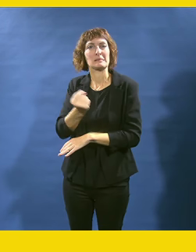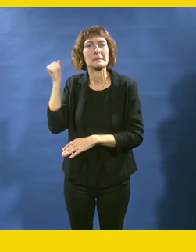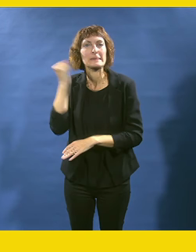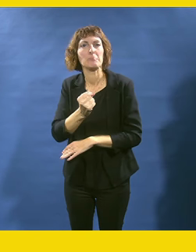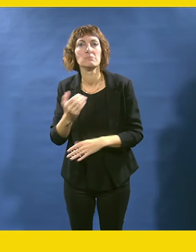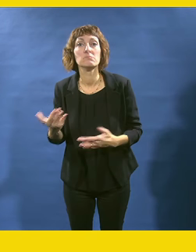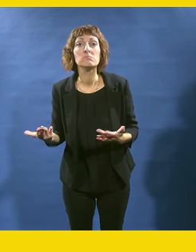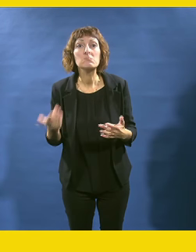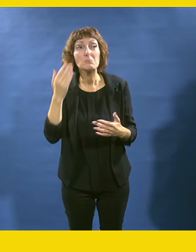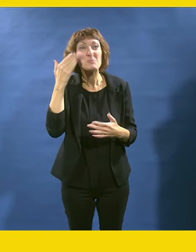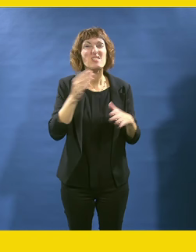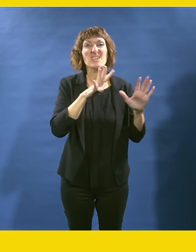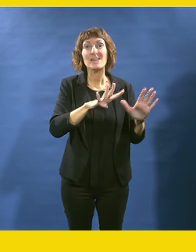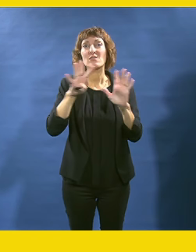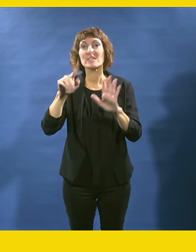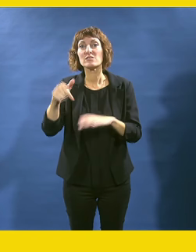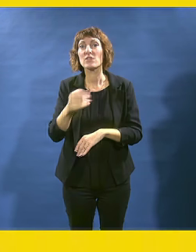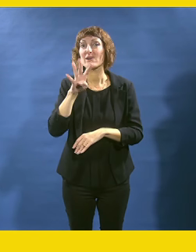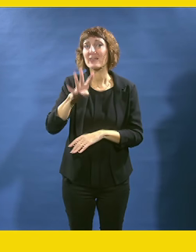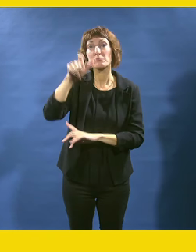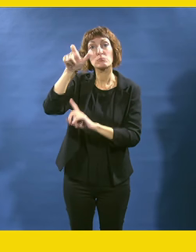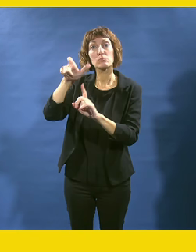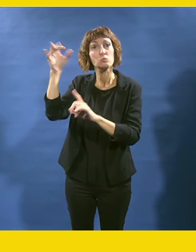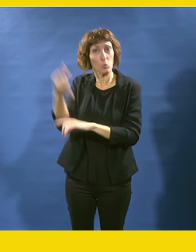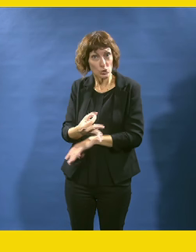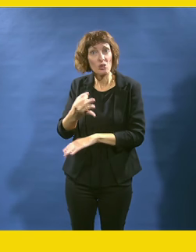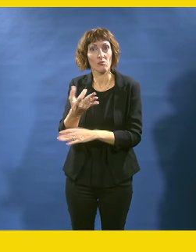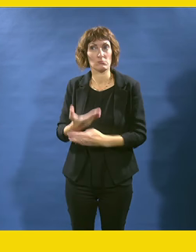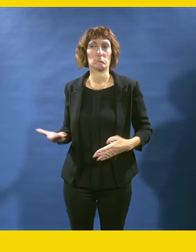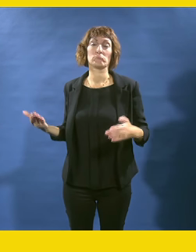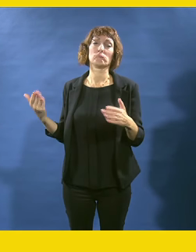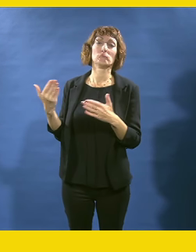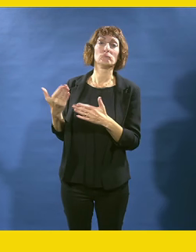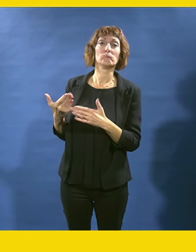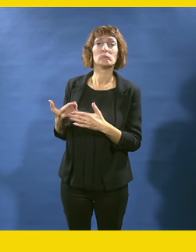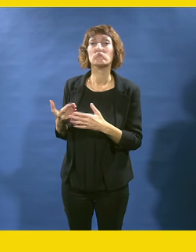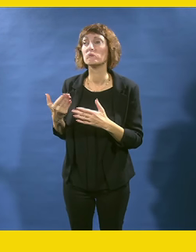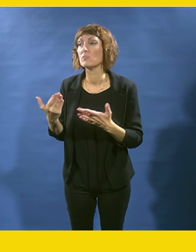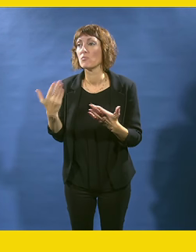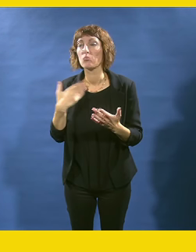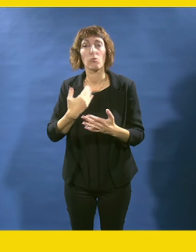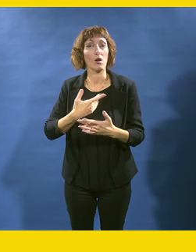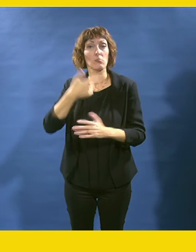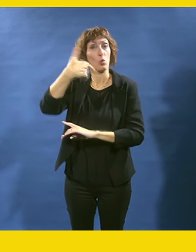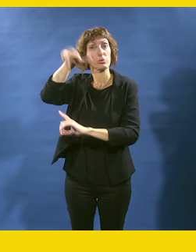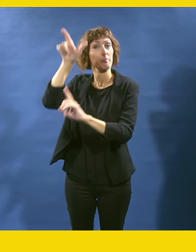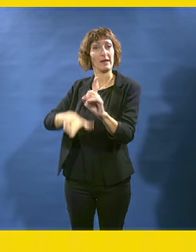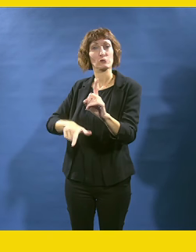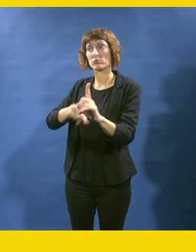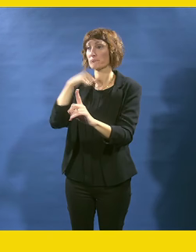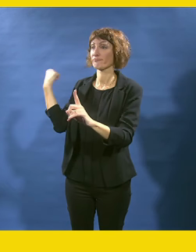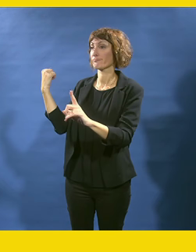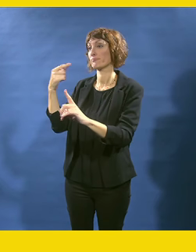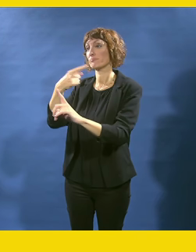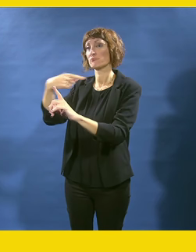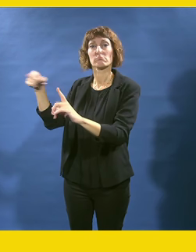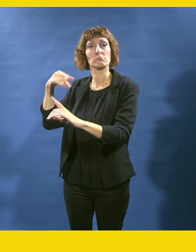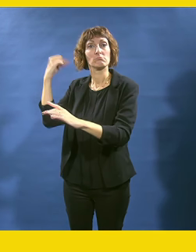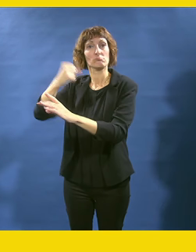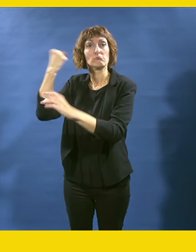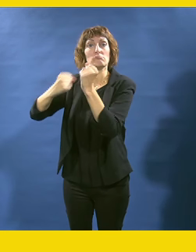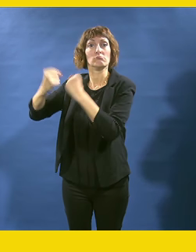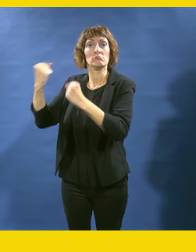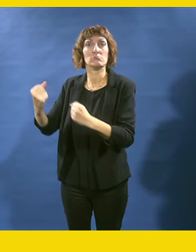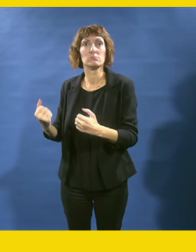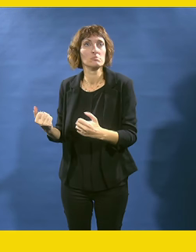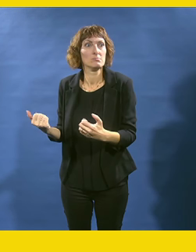99,4% des cas, si vous assassinez quelqu'un, il ne vous arrive rien. Mais je peux vous dire qu'il y aurait beaucoup plus d'assassins en France. Et ça nous